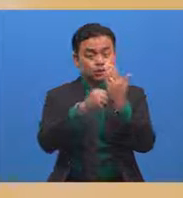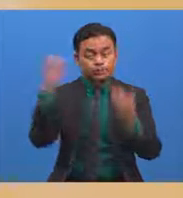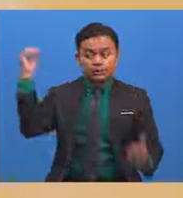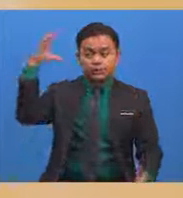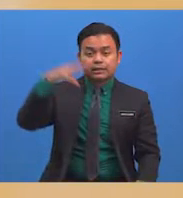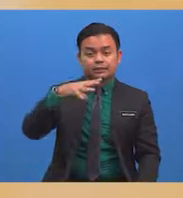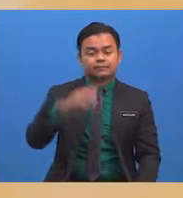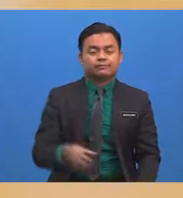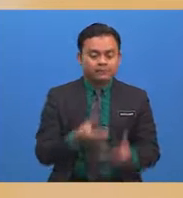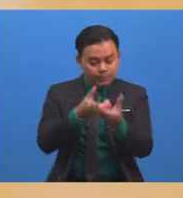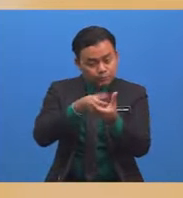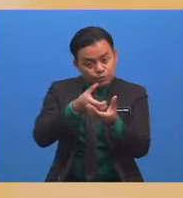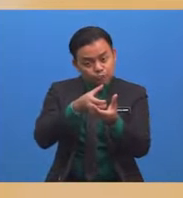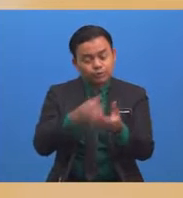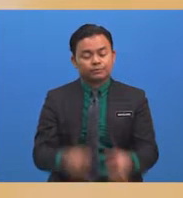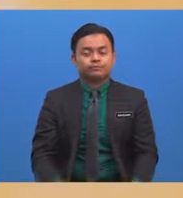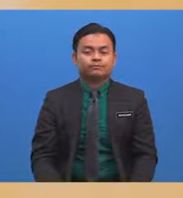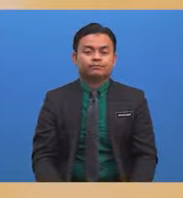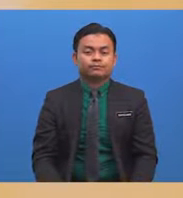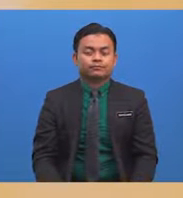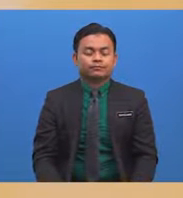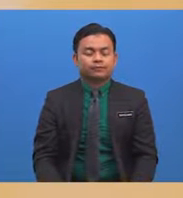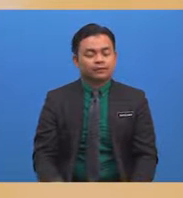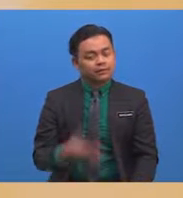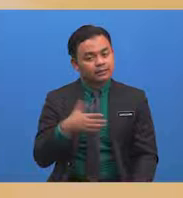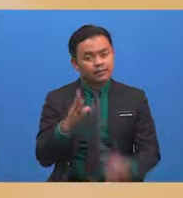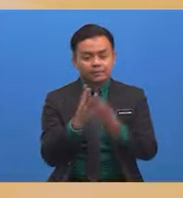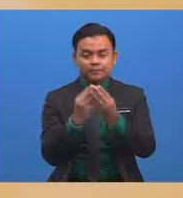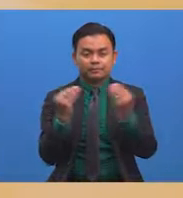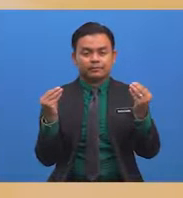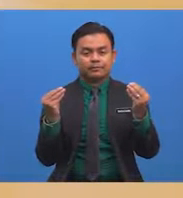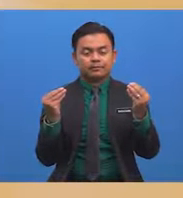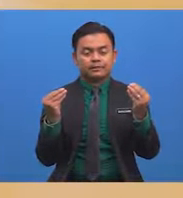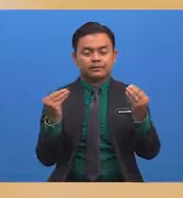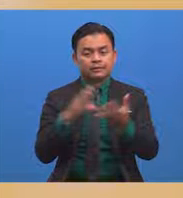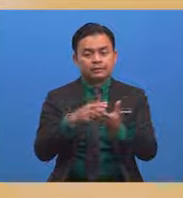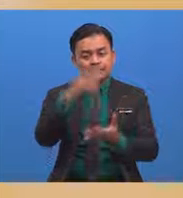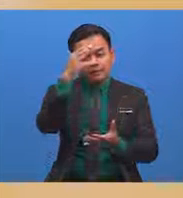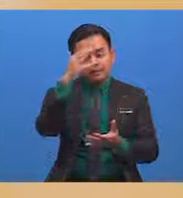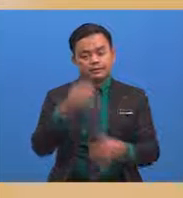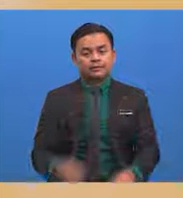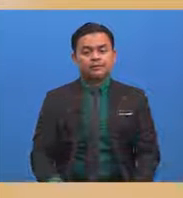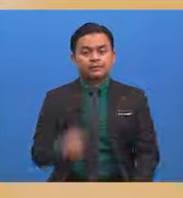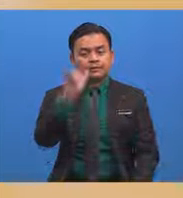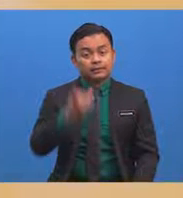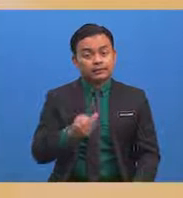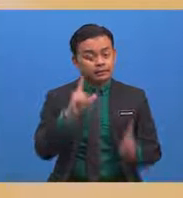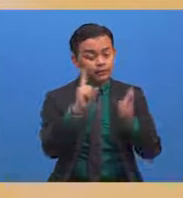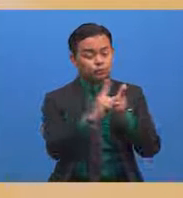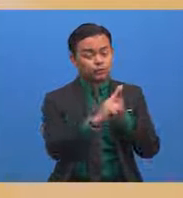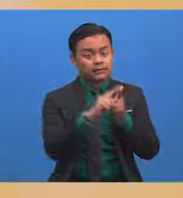lampu suluh. Kamu telah pun selesai menguasai kriteria pembelajaran yang